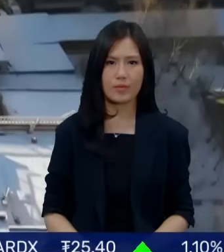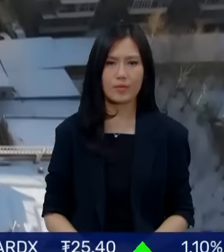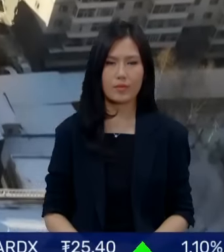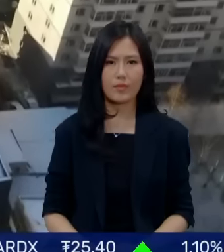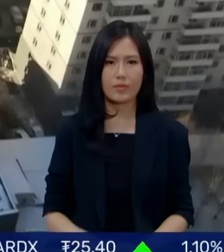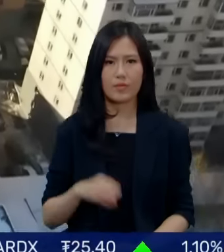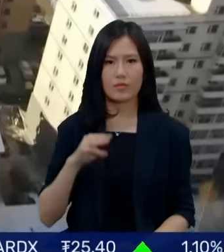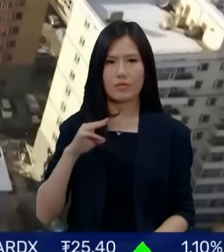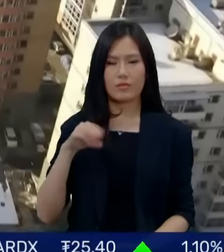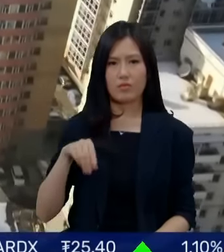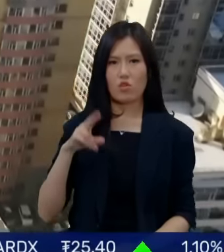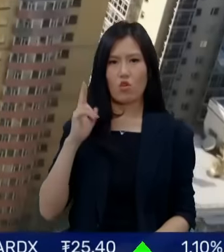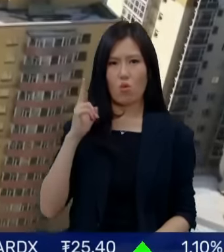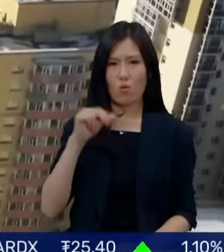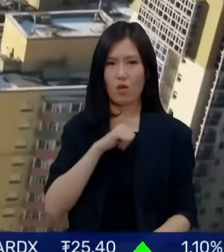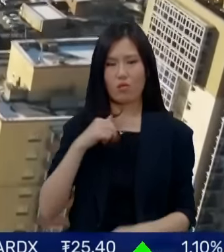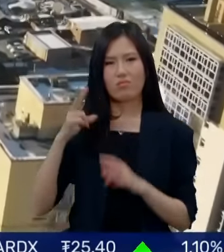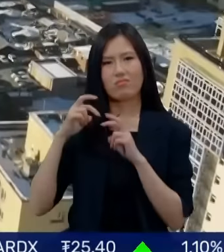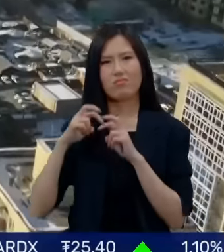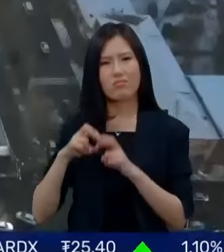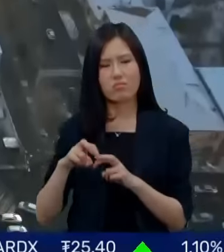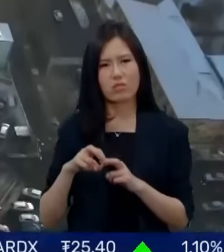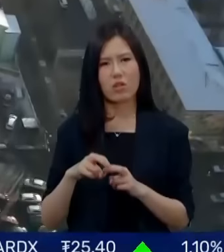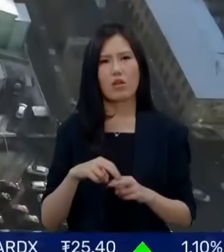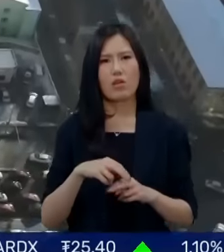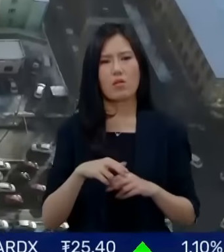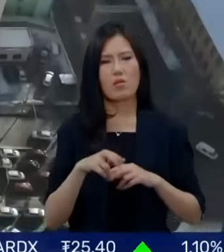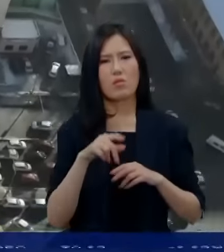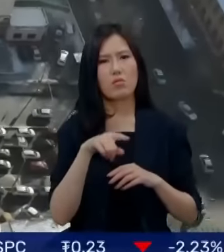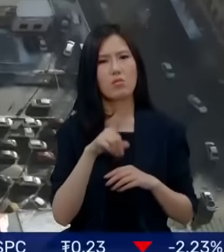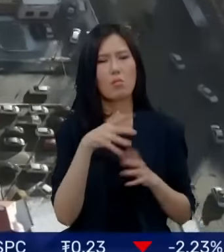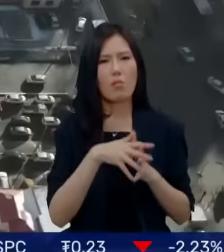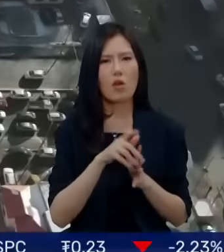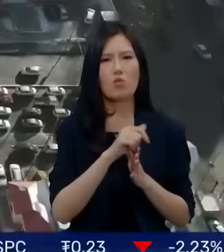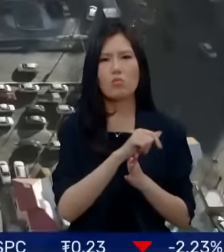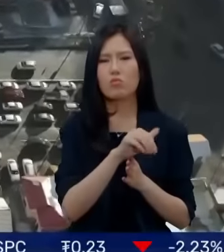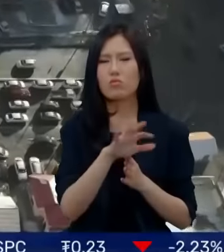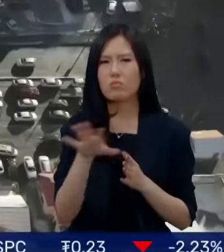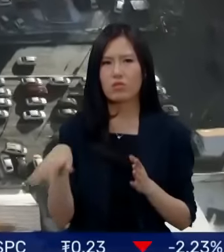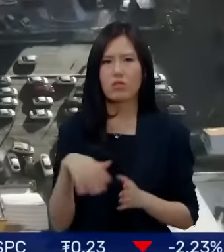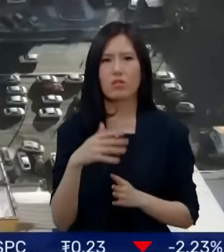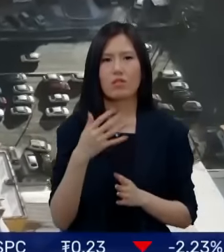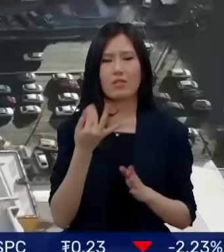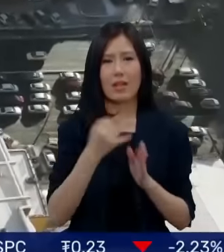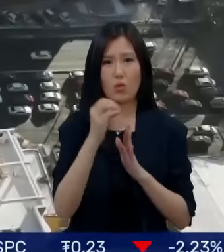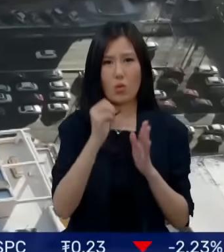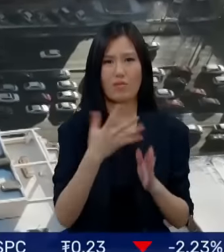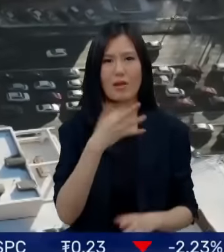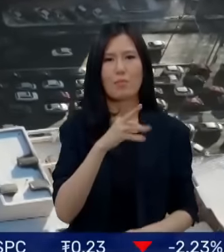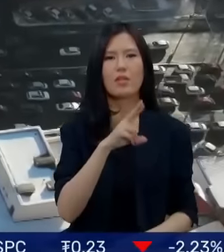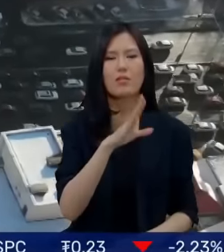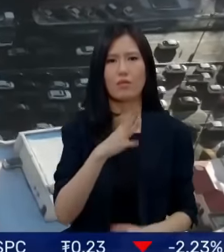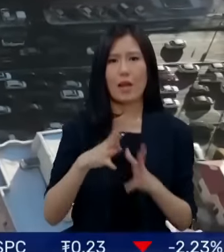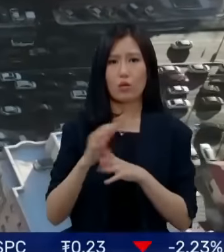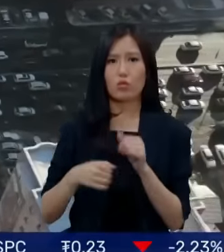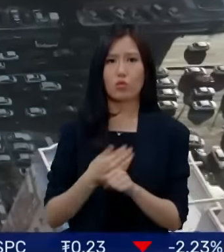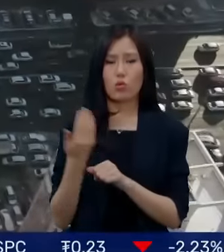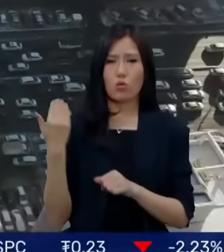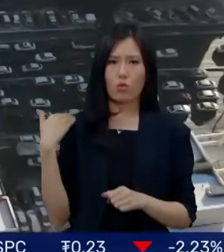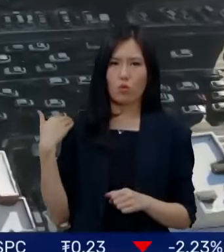Тэнцлэг зүйч компани хийсэн судалгаагаар нийт зах зээлд нийлүүлэгдэж байгаа орон сууцны 70 орчим хувь нь 50 м квадрат байна. За 10 гаруй жилийн өмнө орон сууц